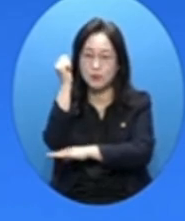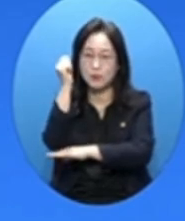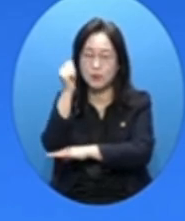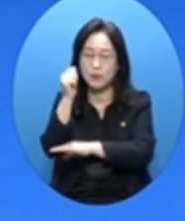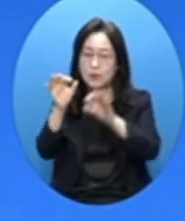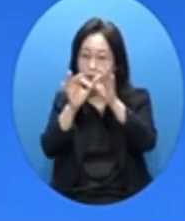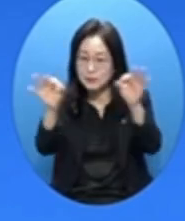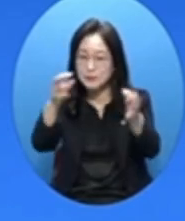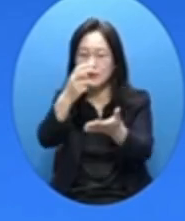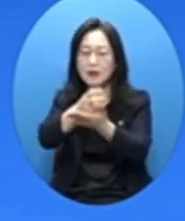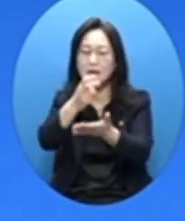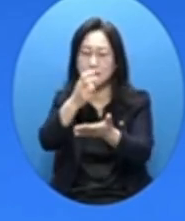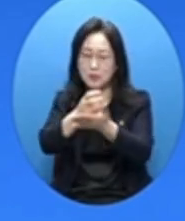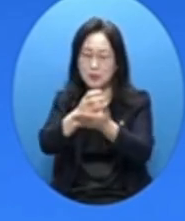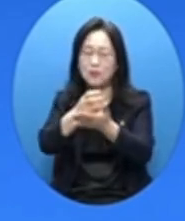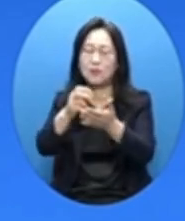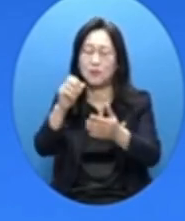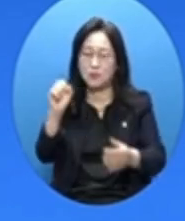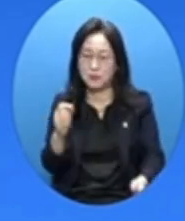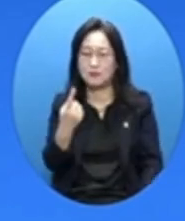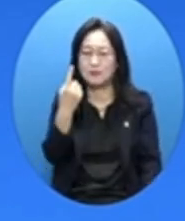십계명이기 때문이라고 생각합니다